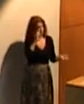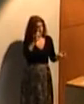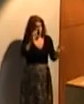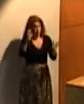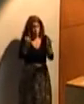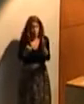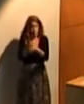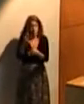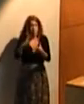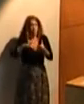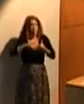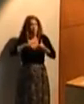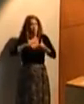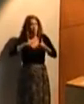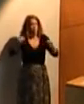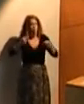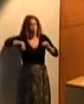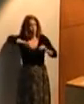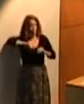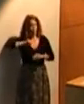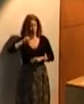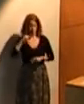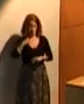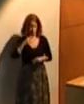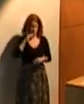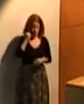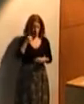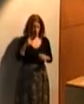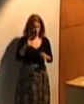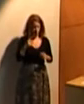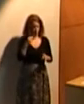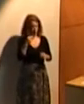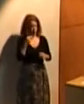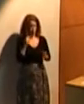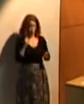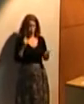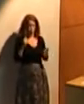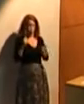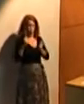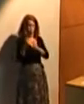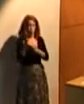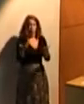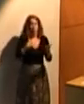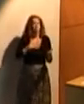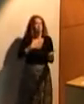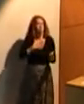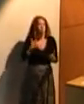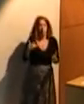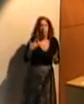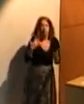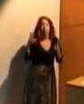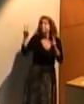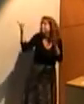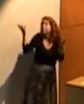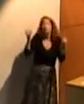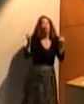une nouvelle façon de se considérer nous mêmes en tant qu'être humain et c'est ça qui me semble extrêmement intéressant et c'est ça ce jeu de lego